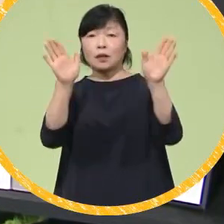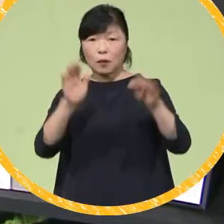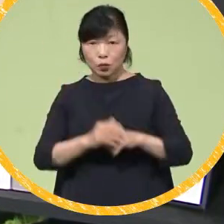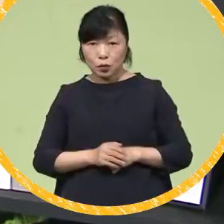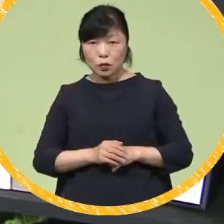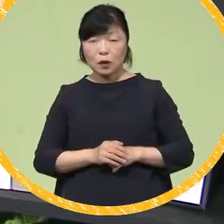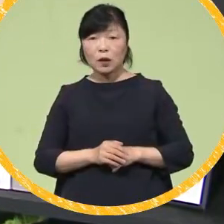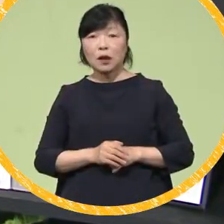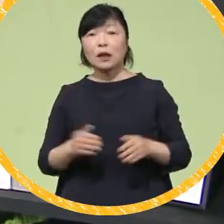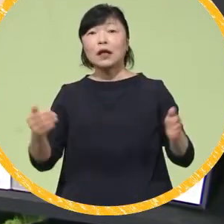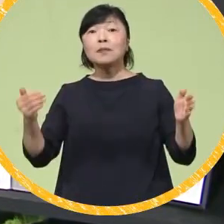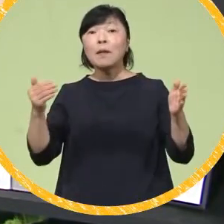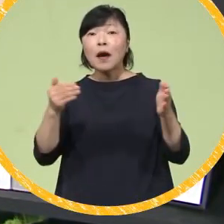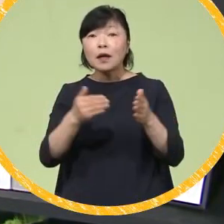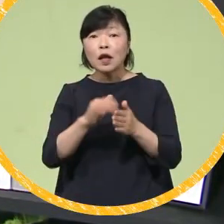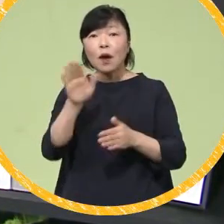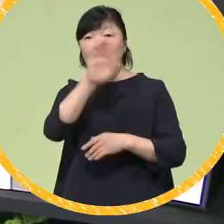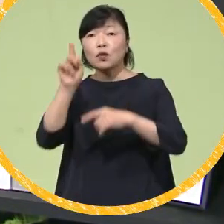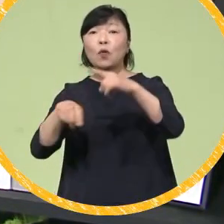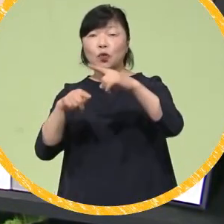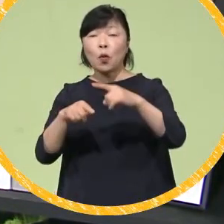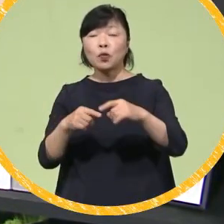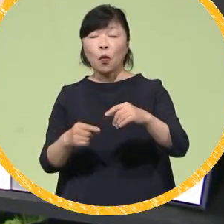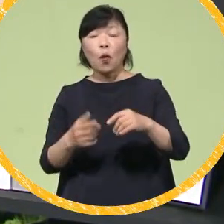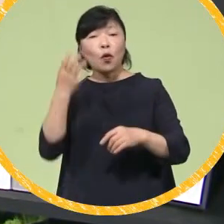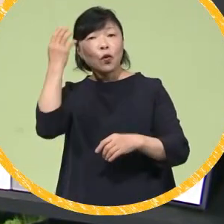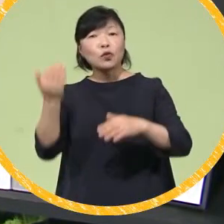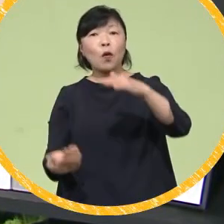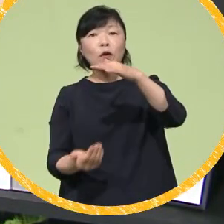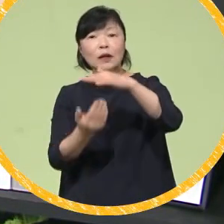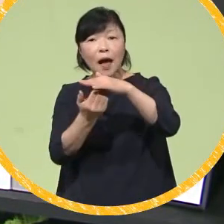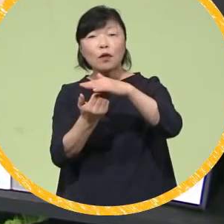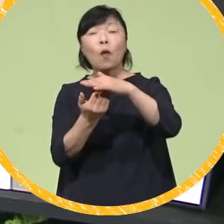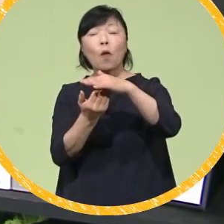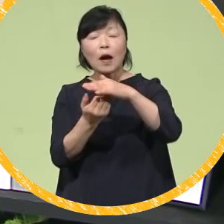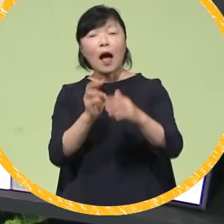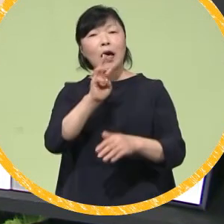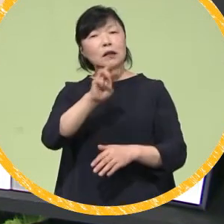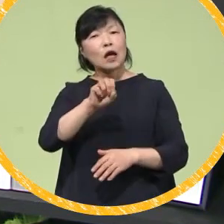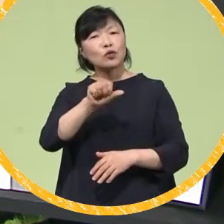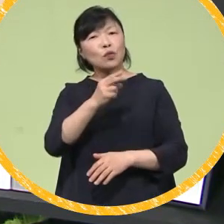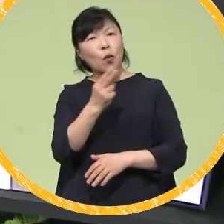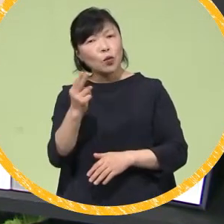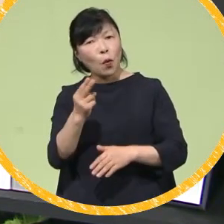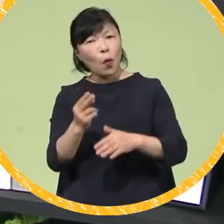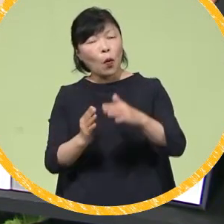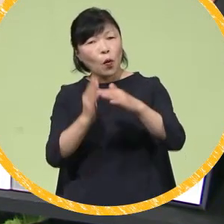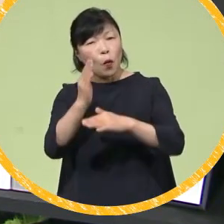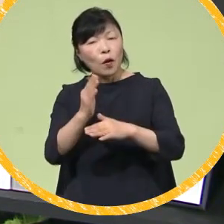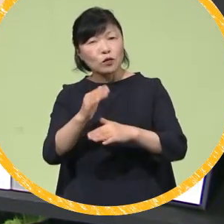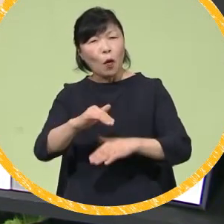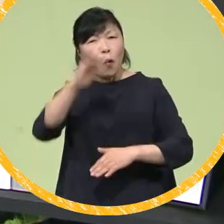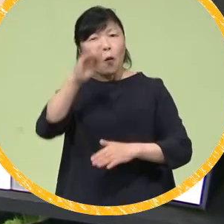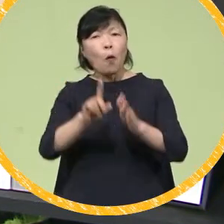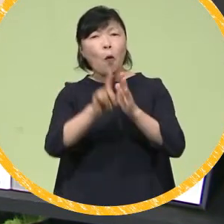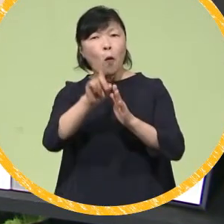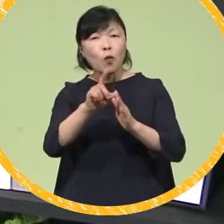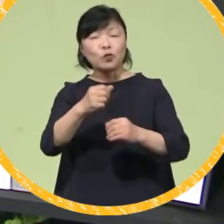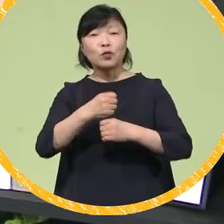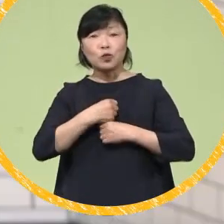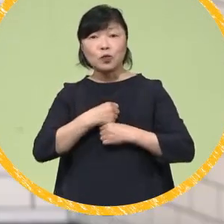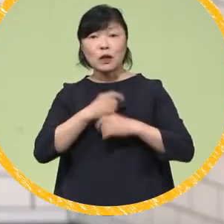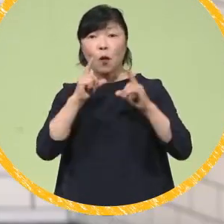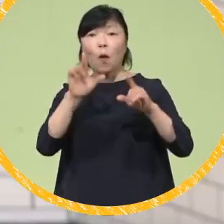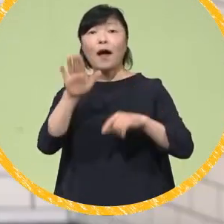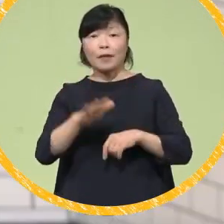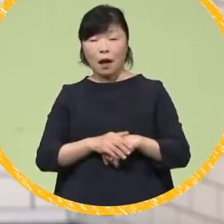、今までは気象庁が出す予想最高気温が県内で35度を超えるとあの高温注意情報というのが出てたんですけども、